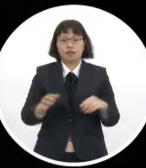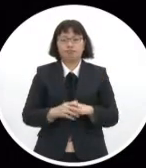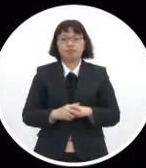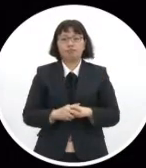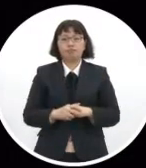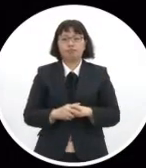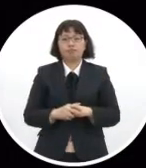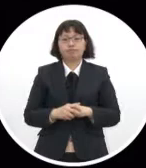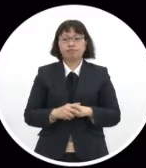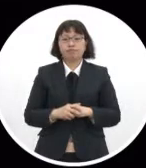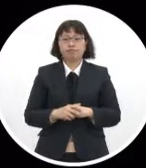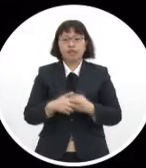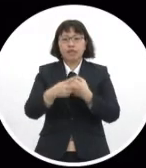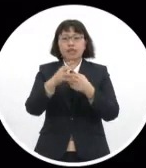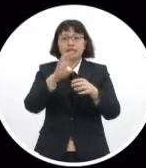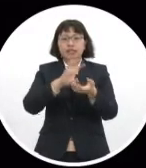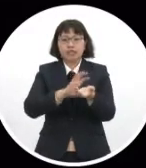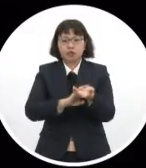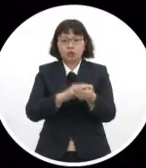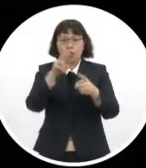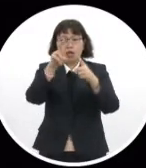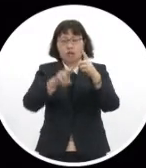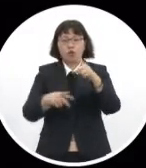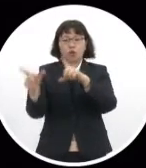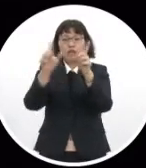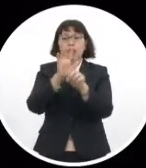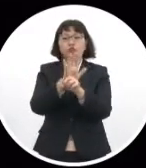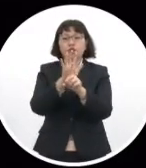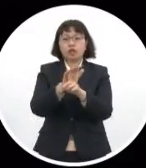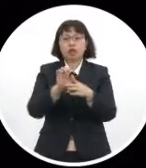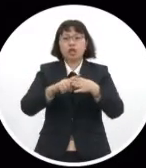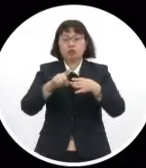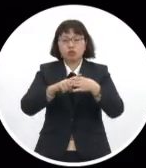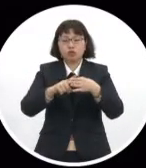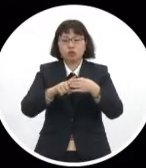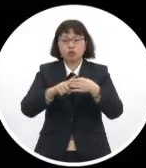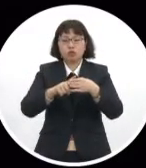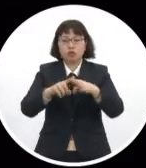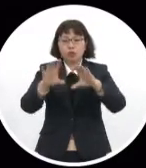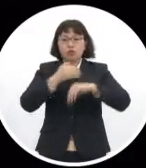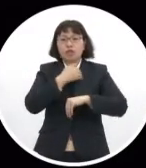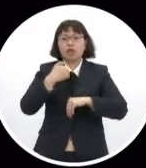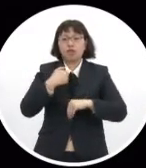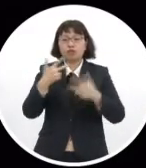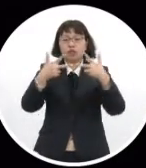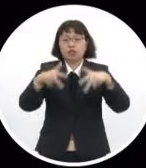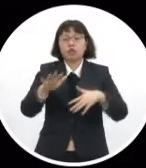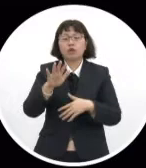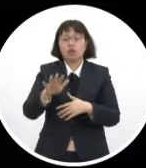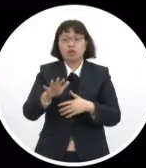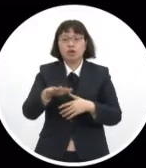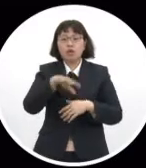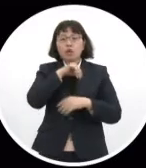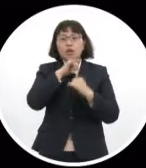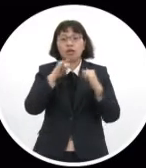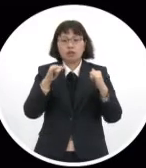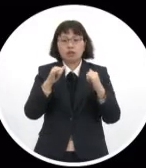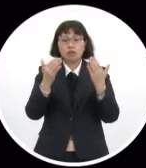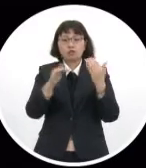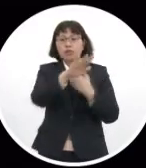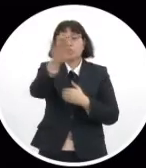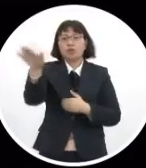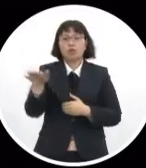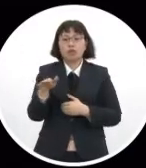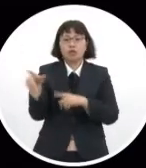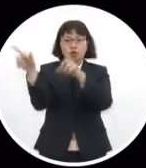医療や介護、生活支援サービスなどを切れ目なく受けられるシステムがあれば、高齢者の皆さんが